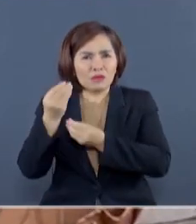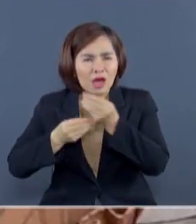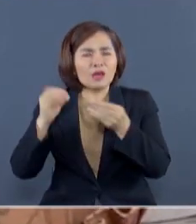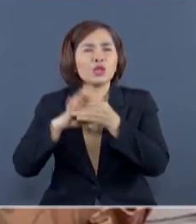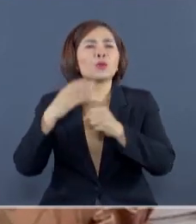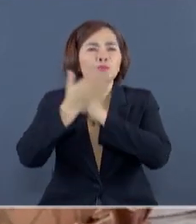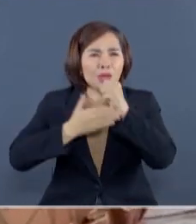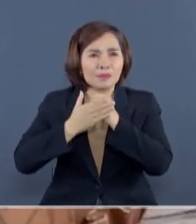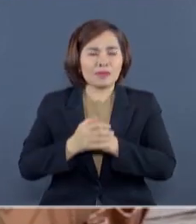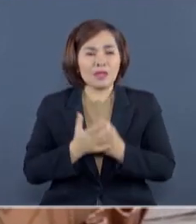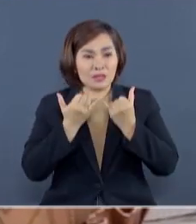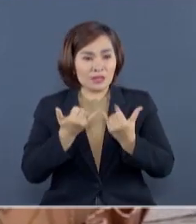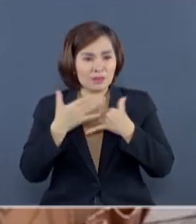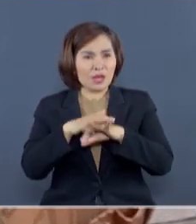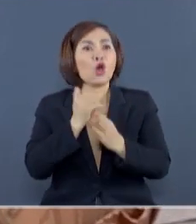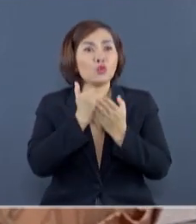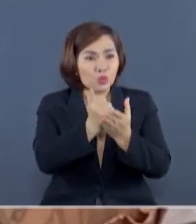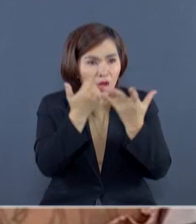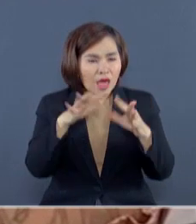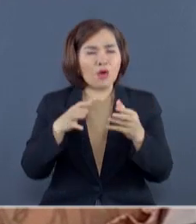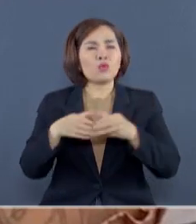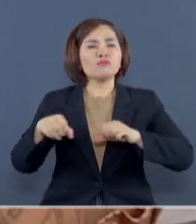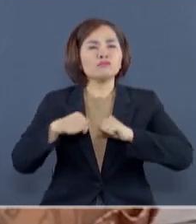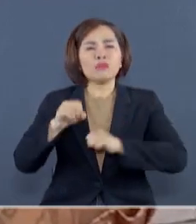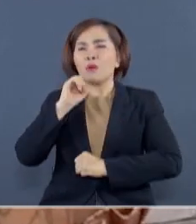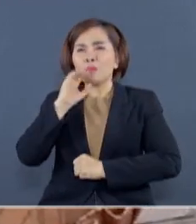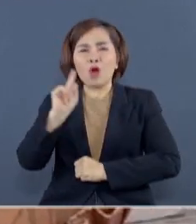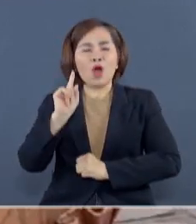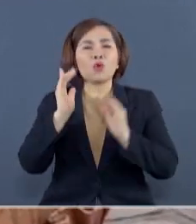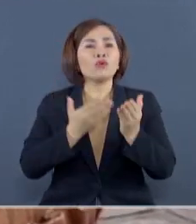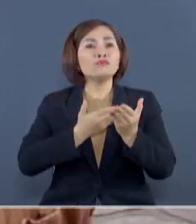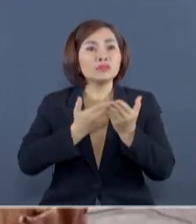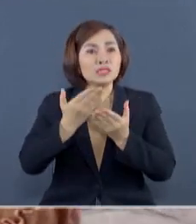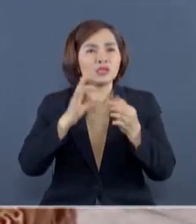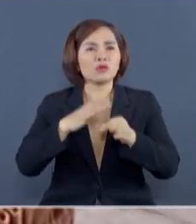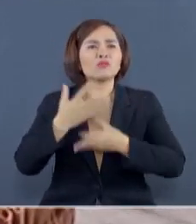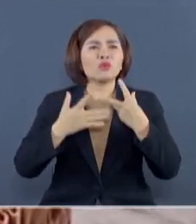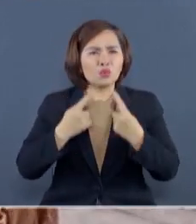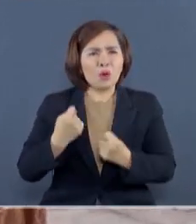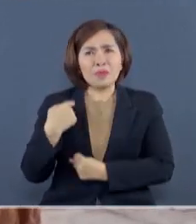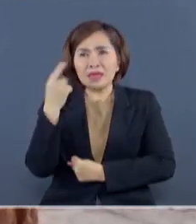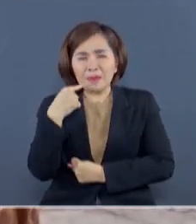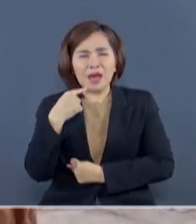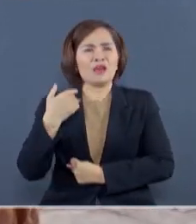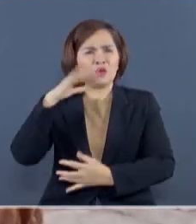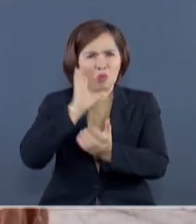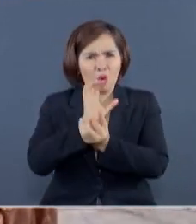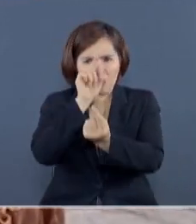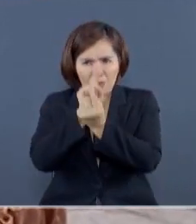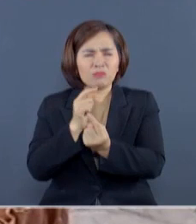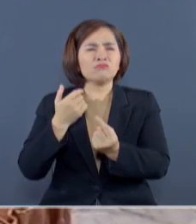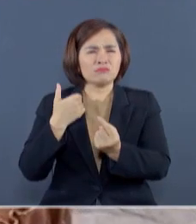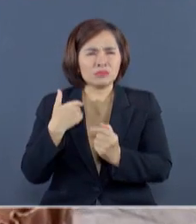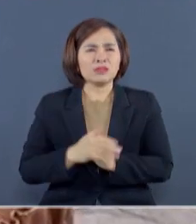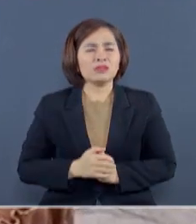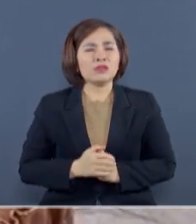การช่วยเหลือก็ยังให้ข้อมูลด้วยนะคะว่าคนที่มาซื้อบริการเนี่ยบางทีก็เป็นตำรวจก็มีมาเหมือนกันนะแล้ว